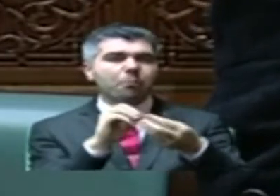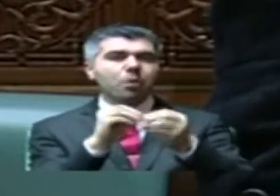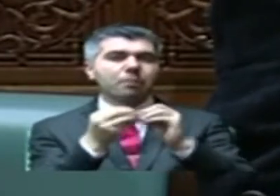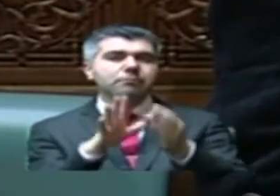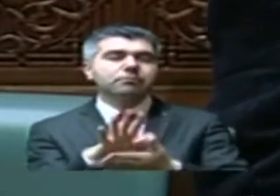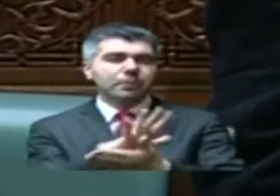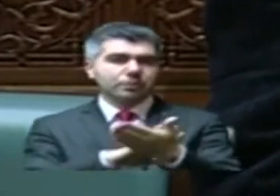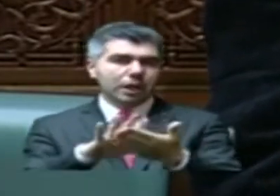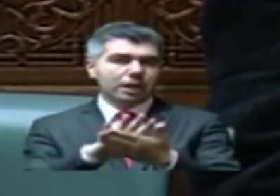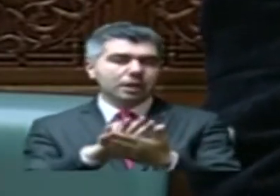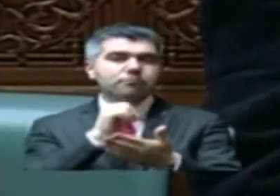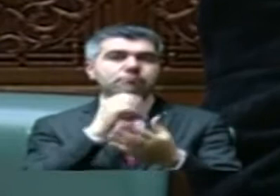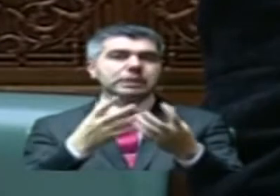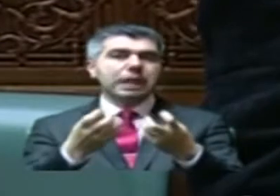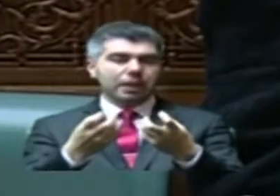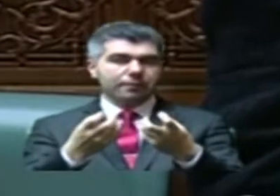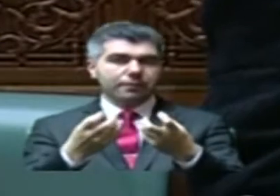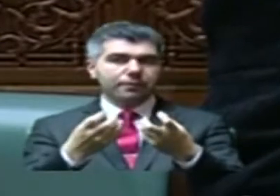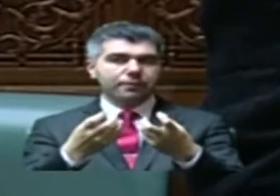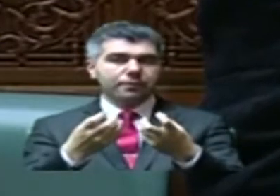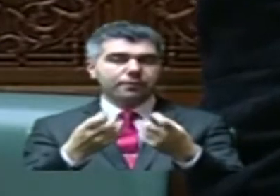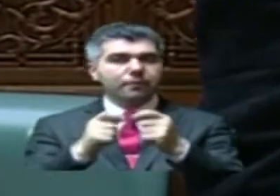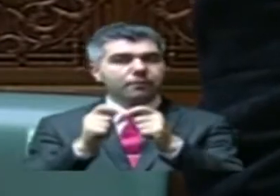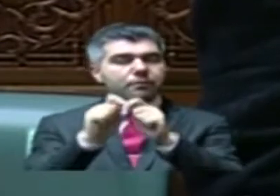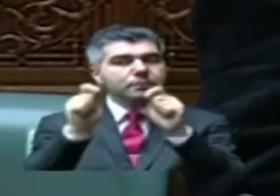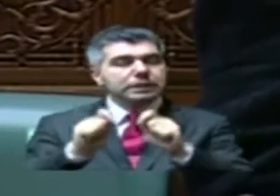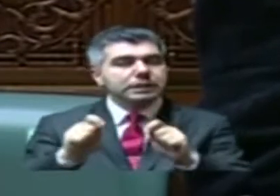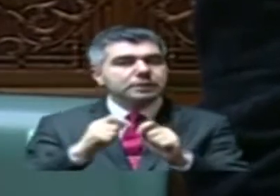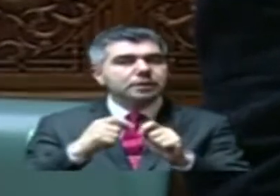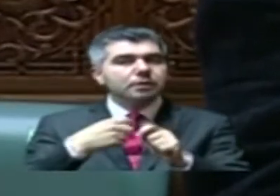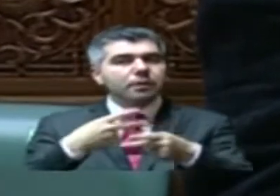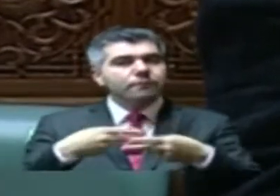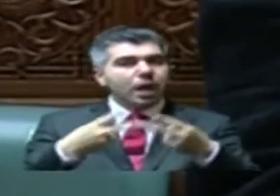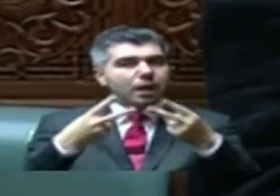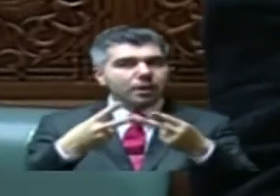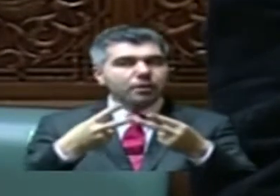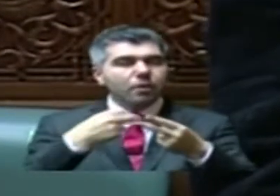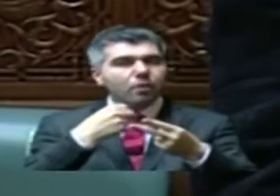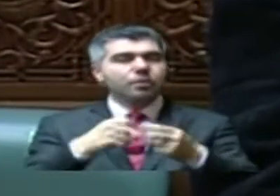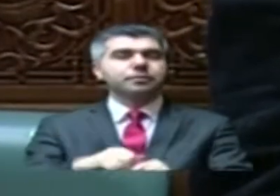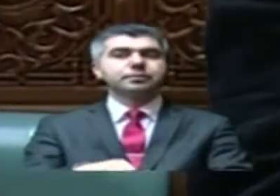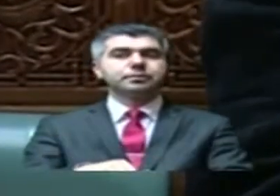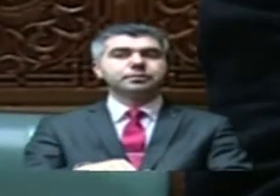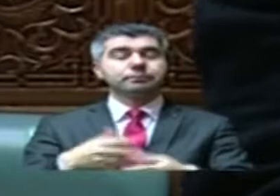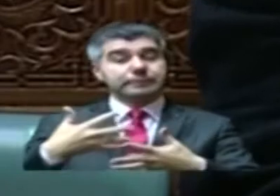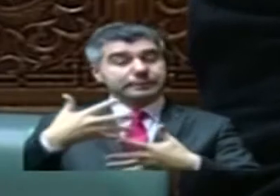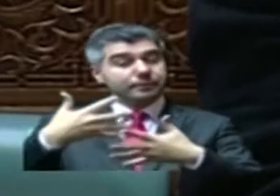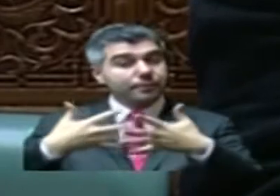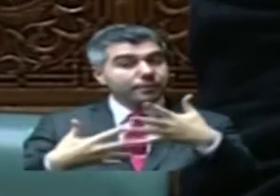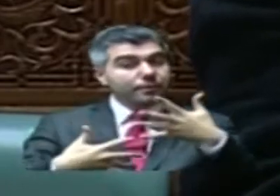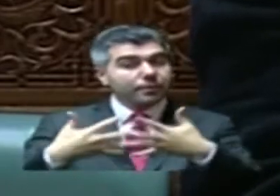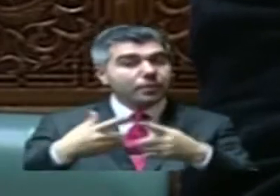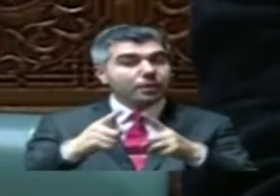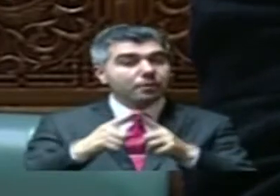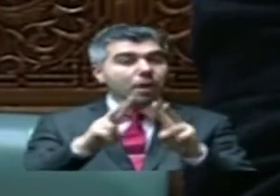تتعرض لها المرأة العاملة في هذا القطاع على مستويات متعددة، لا بأس من التذكير بها بأنه بالنسبة للعلاقات